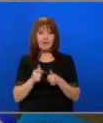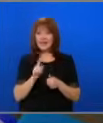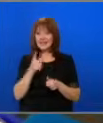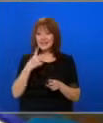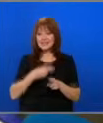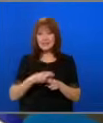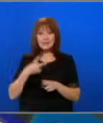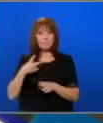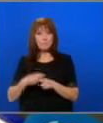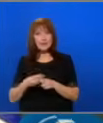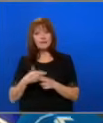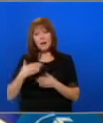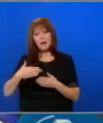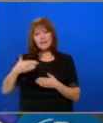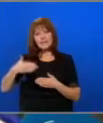спирани по-нататъчни